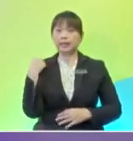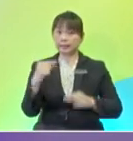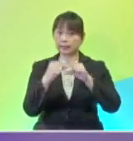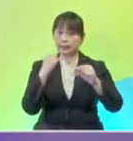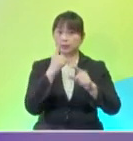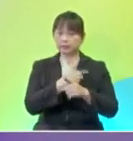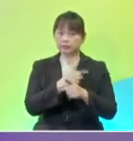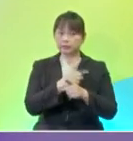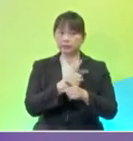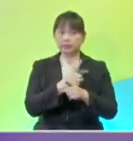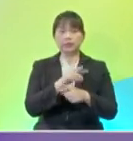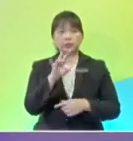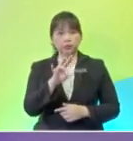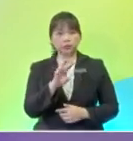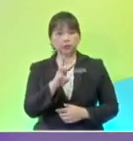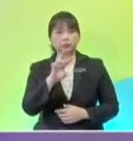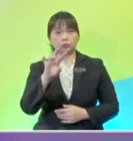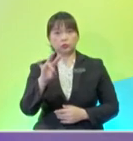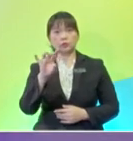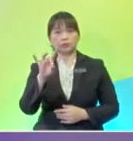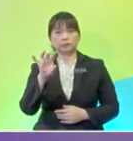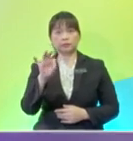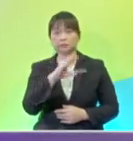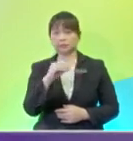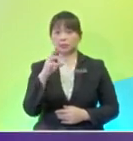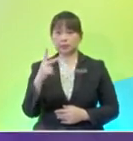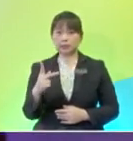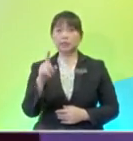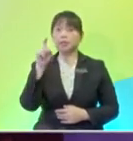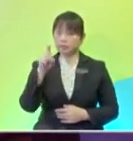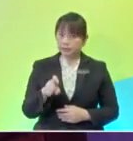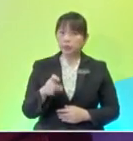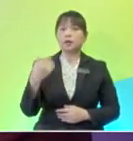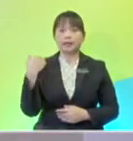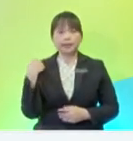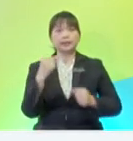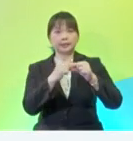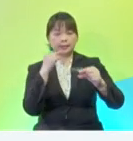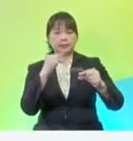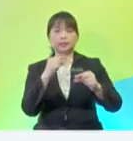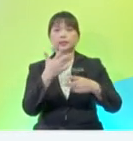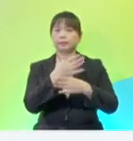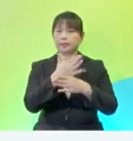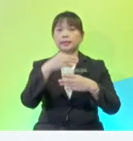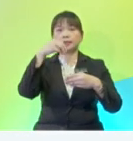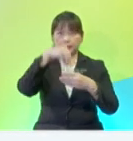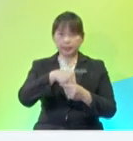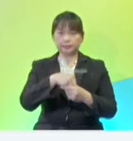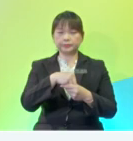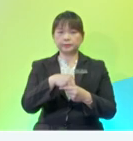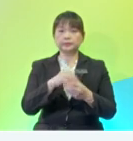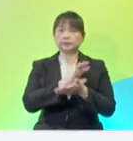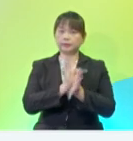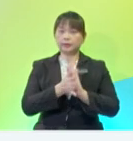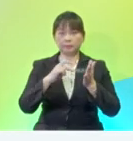tujuh delapan sembilan dan key perlu ada garisan di bagian dalam jadi Maksudnya